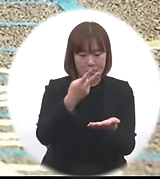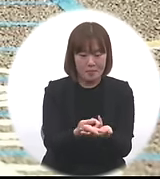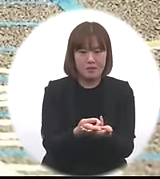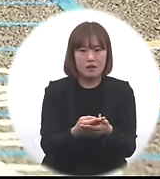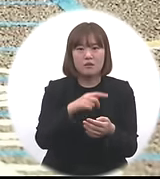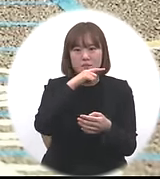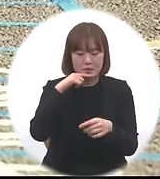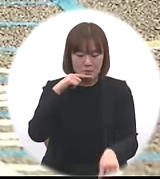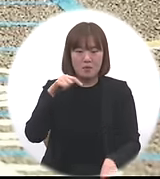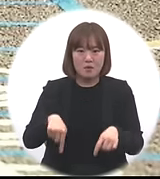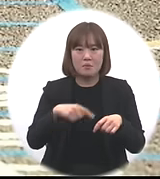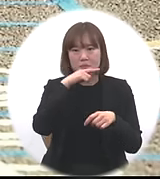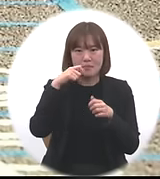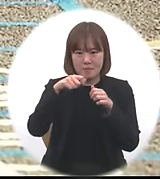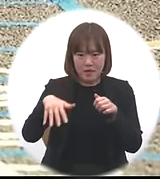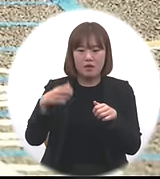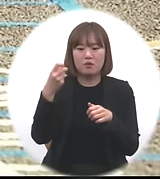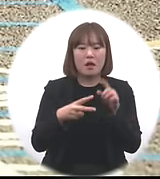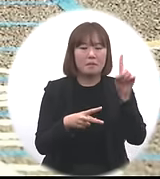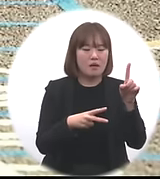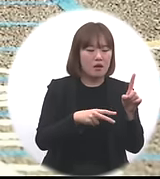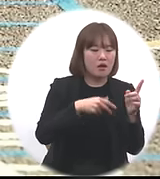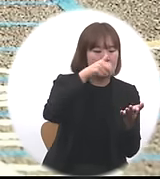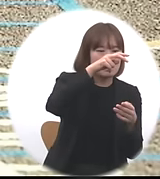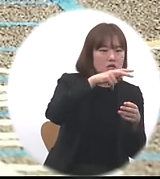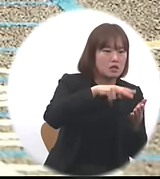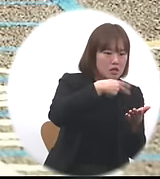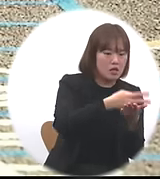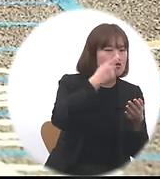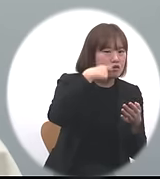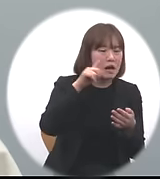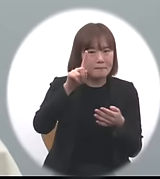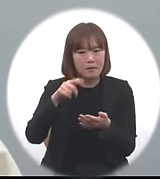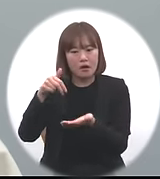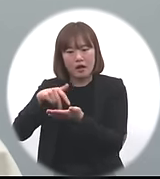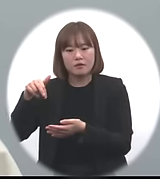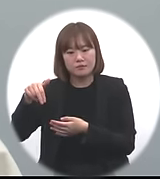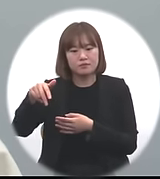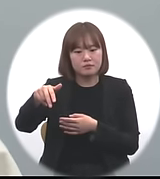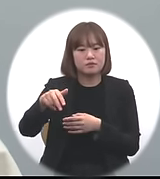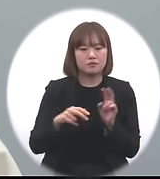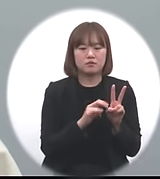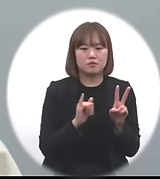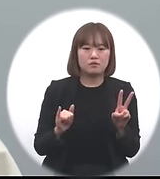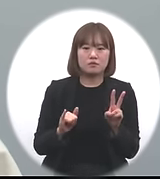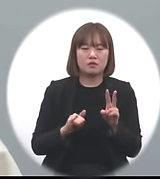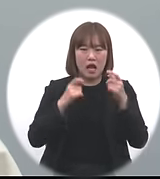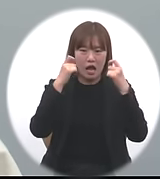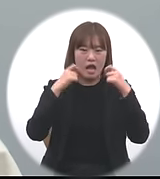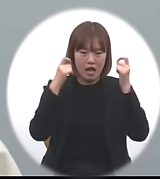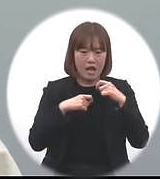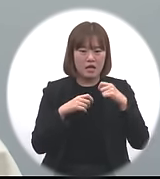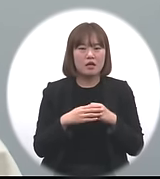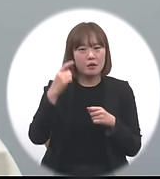나요. 한 놈은 주저앉아서 울고, 한 놈은 털고 일어나서 뜁니다. 그 울고 있는 애는 저 뒤에서 보호자 두 명이 울면서 뛰어오고